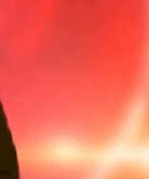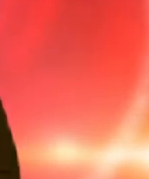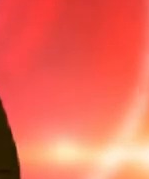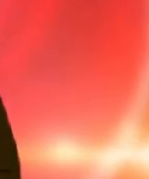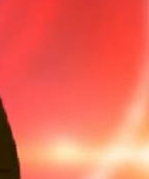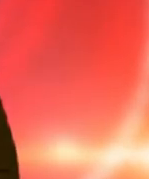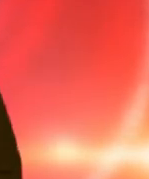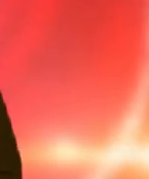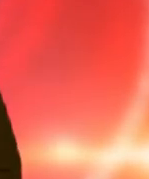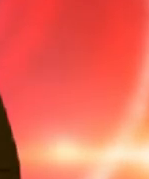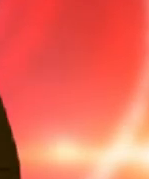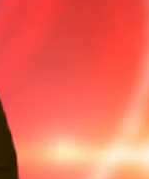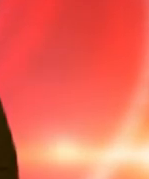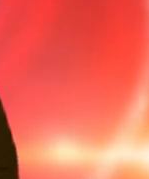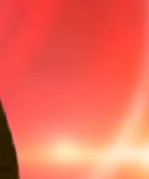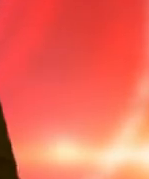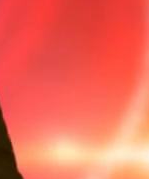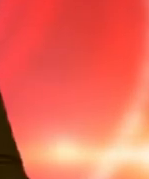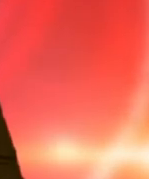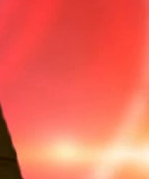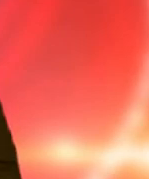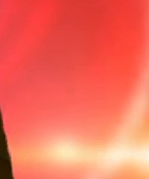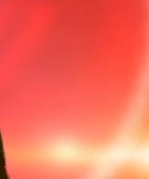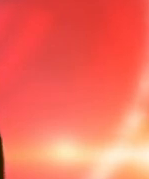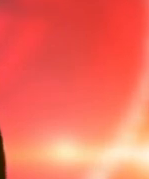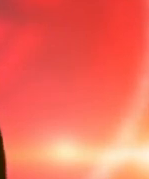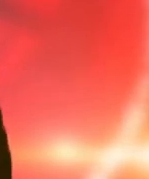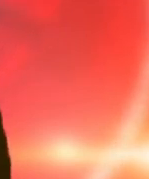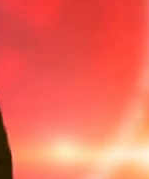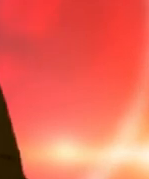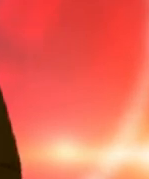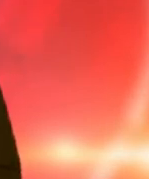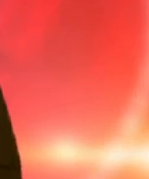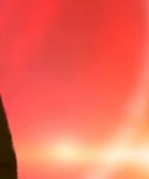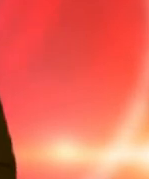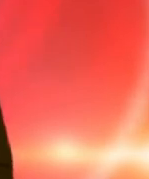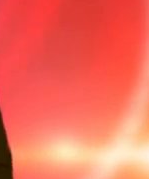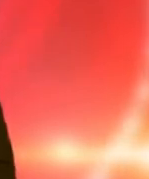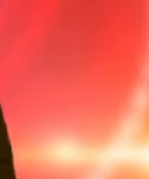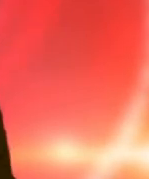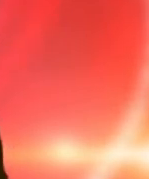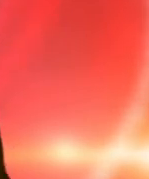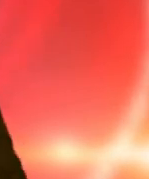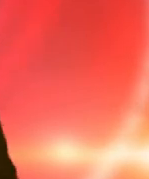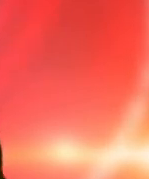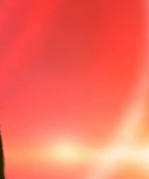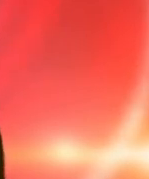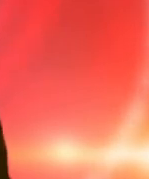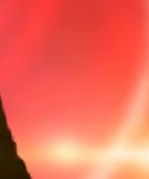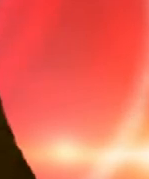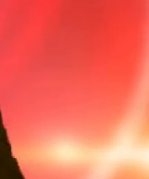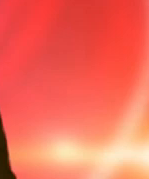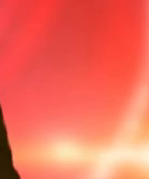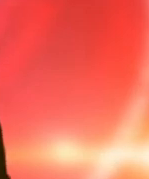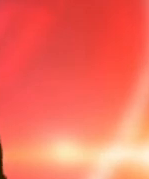Din 1 ianuarie 2021, satul Dimitrovca va începe colectarea deșeurilor menajere solide la aceleași condiții și drepturi